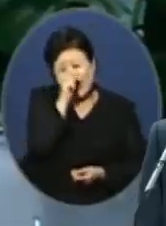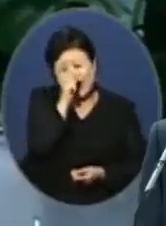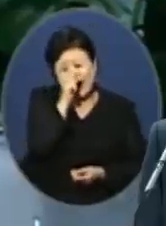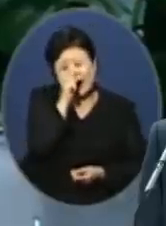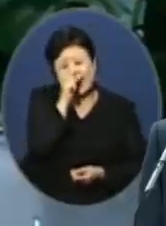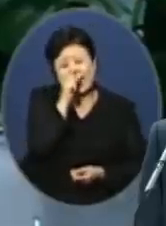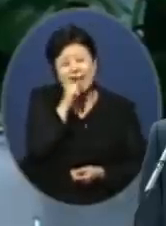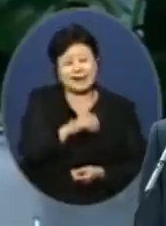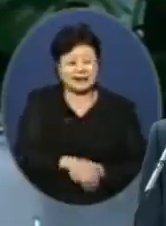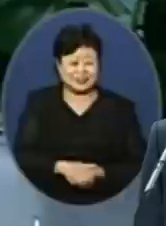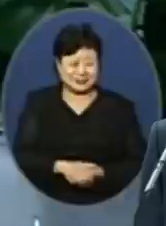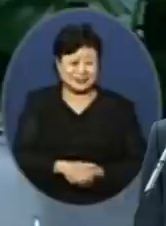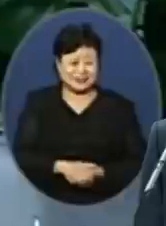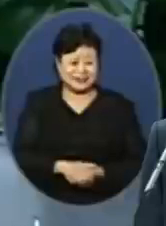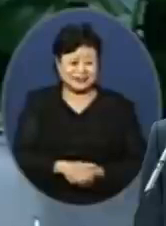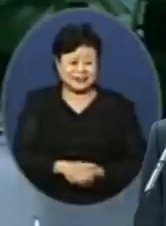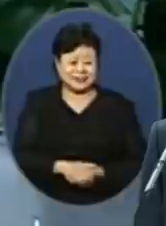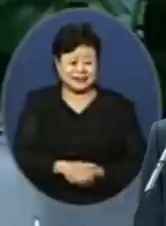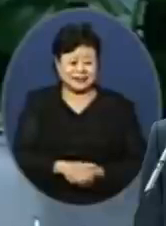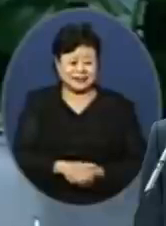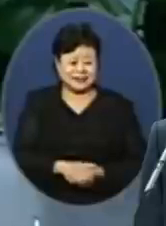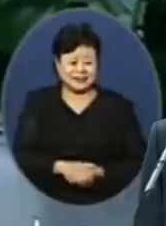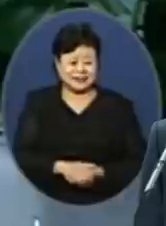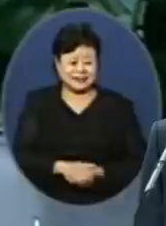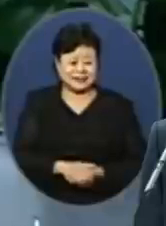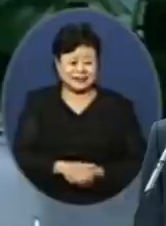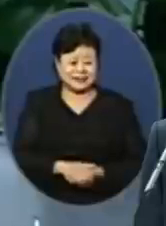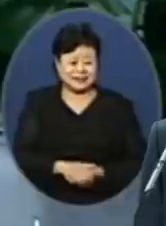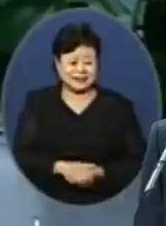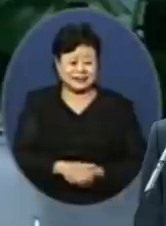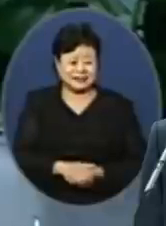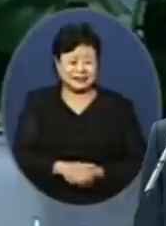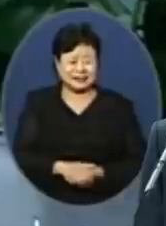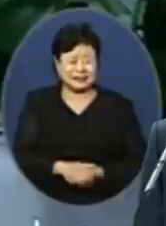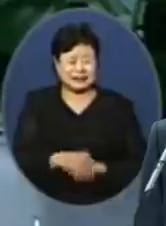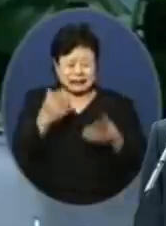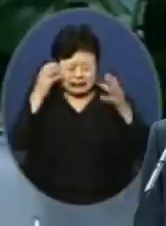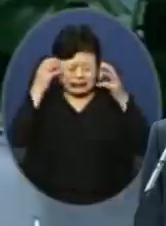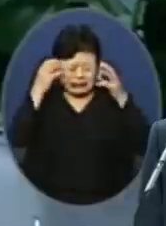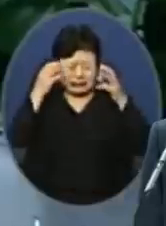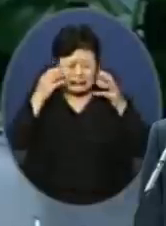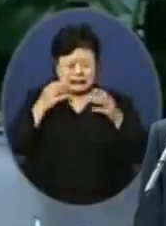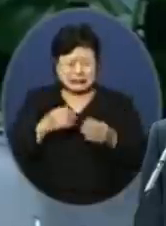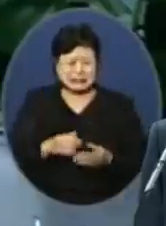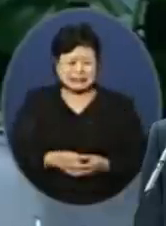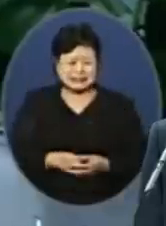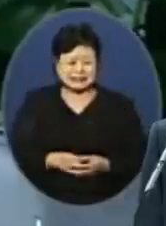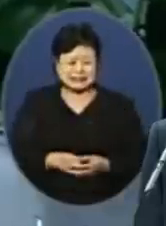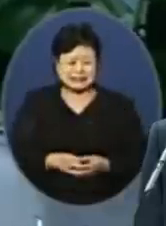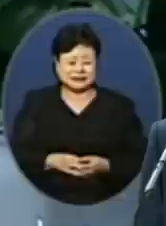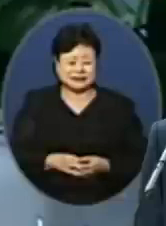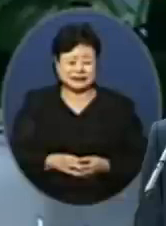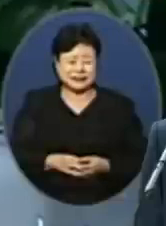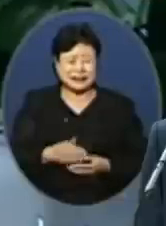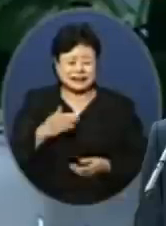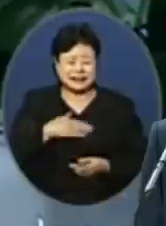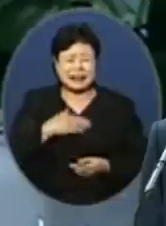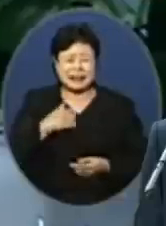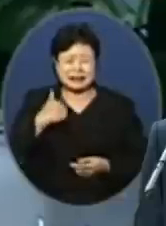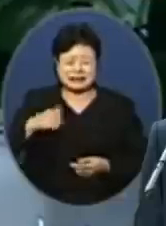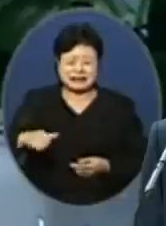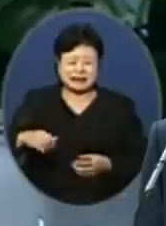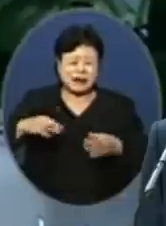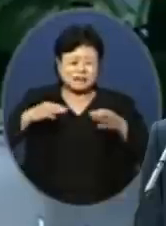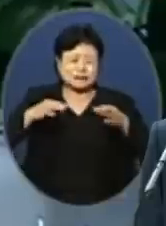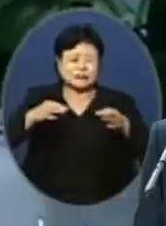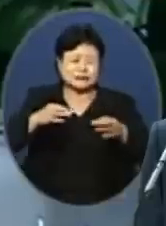그리고 저보다 나를 훌륭한 사람으로 내기주면 새끼라고 말하지, 강아지 새끼, 토끼 새끼, 병아리 새끼, 내 새끼. 근데